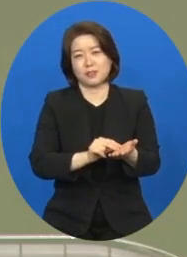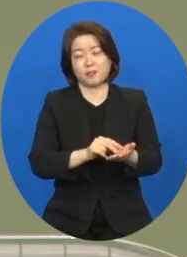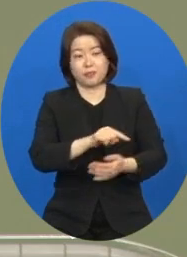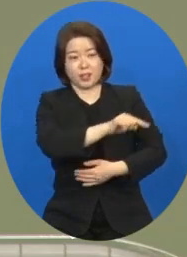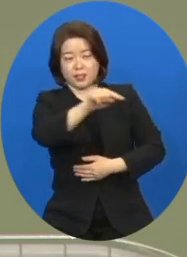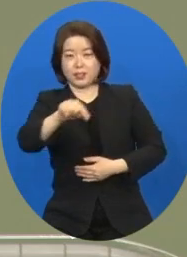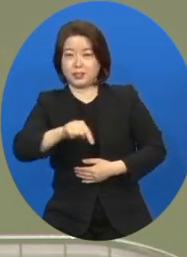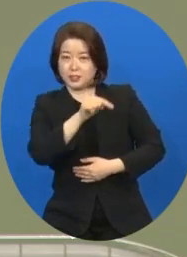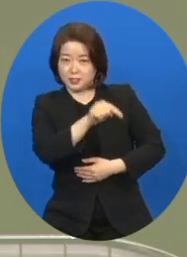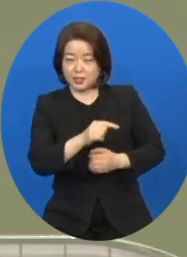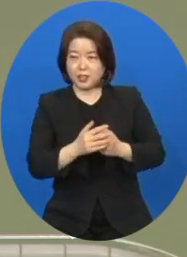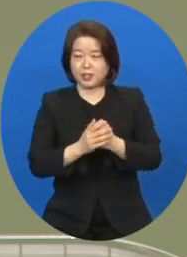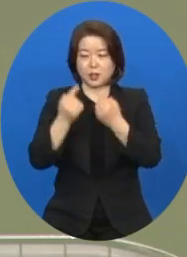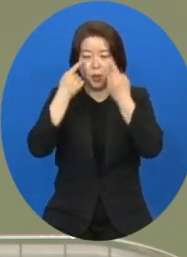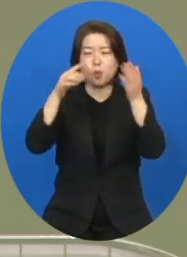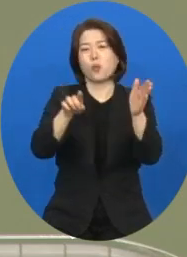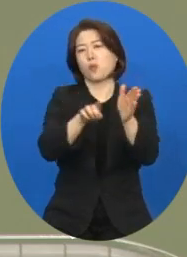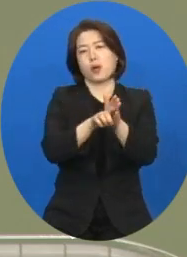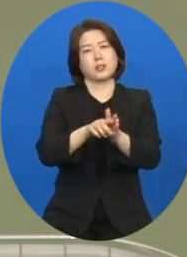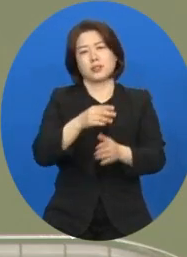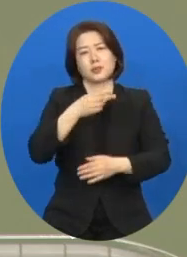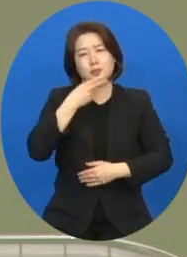안에는 확신이 없었어요.